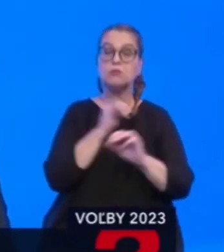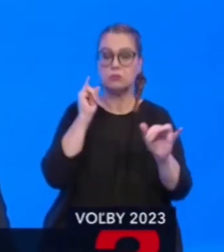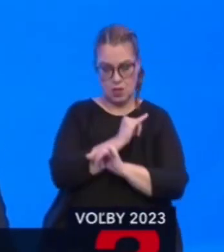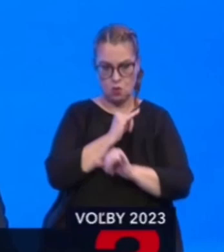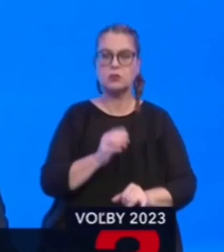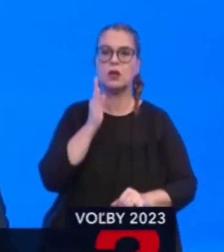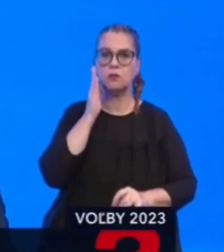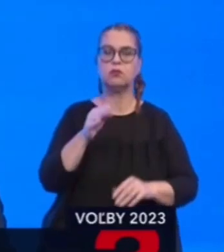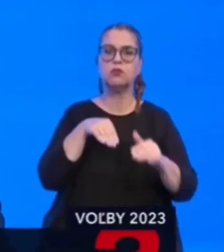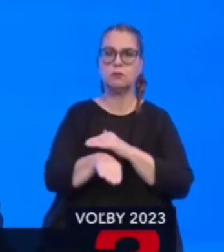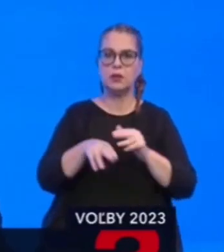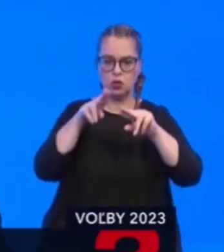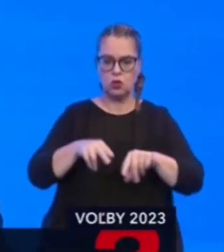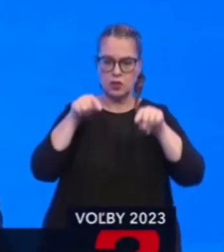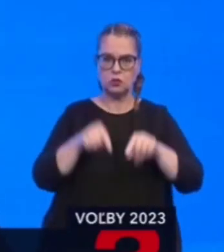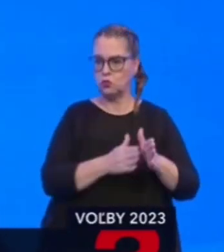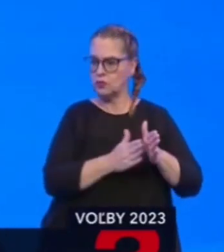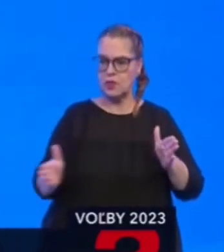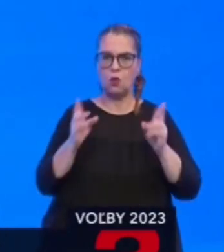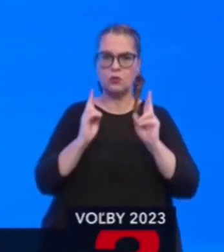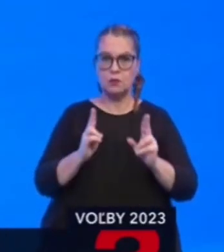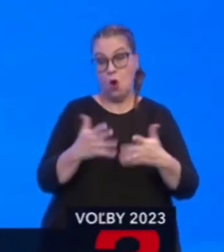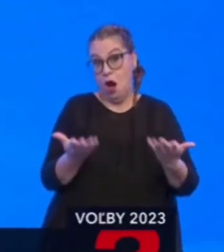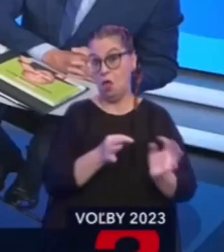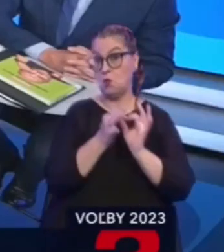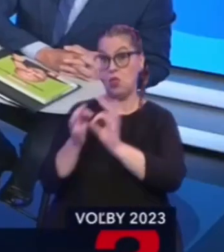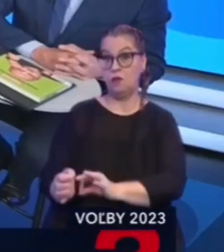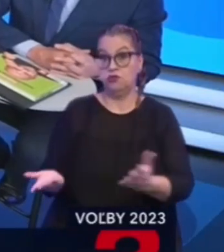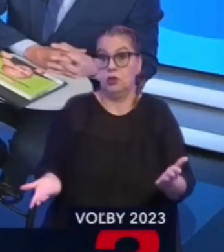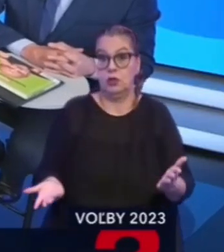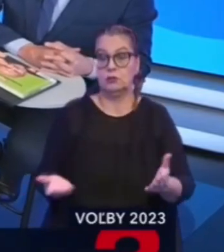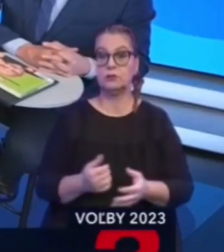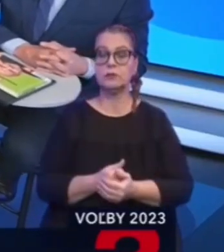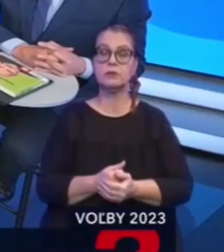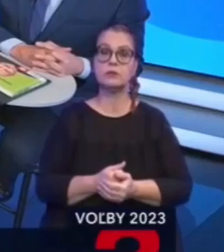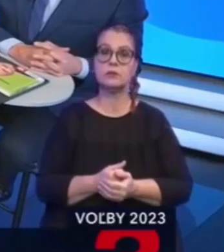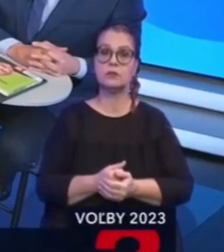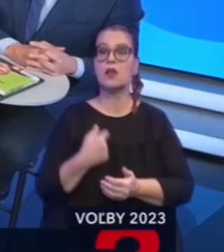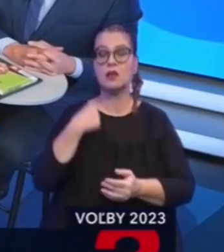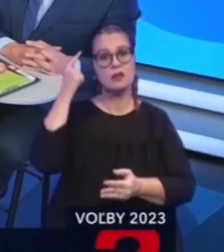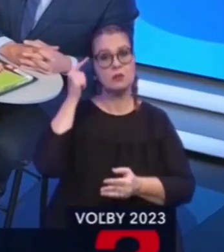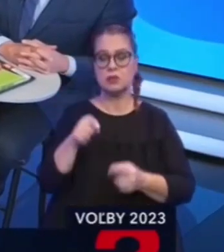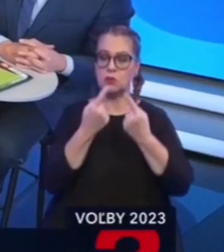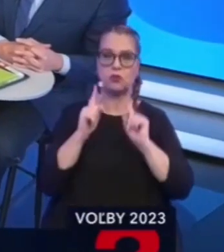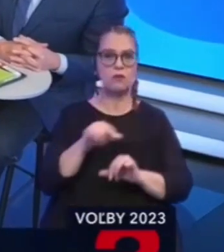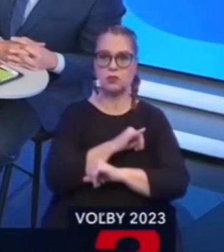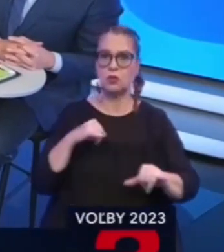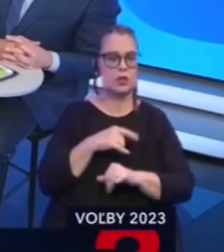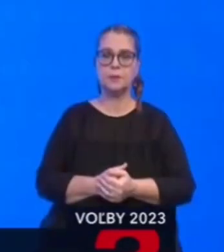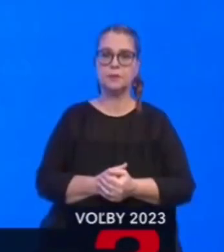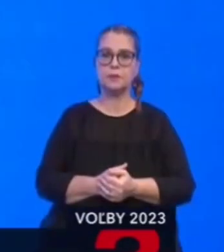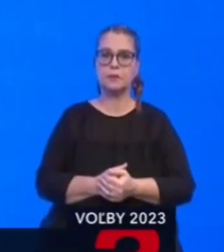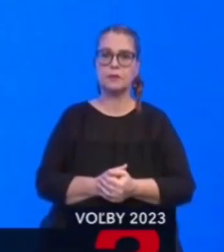naozaj hrozí, že tí imigranti nám tu zostanú celú zimu, alebo aj navždy, ak teda sa tu nejakým spôsobom usídlia. A myslím si, že to Slovensko nechce a ani